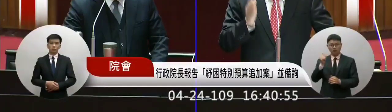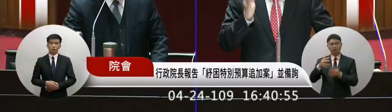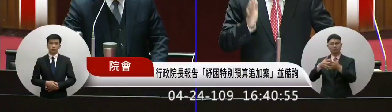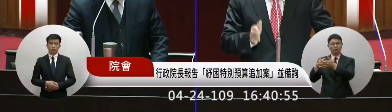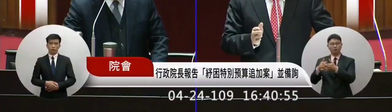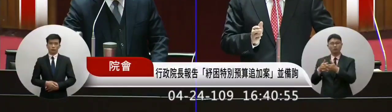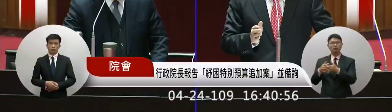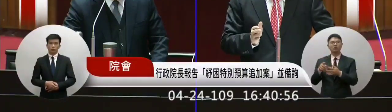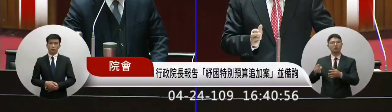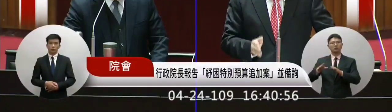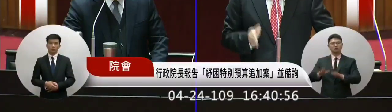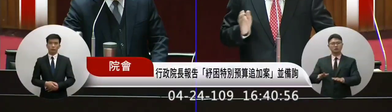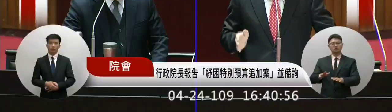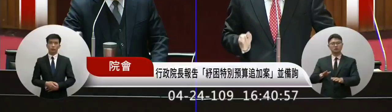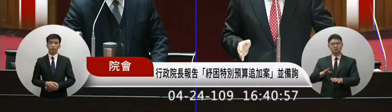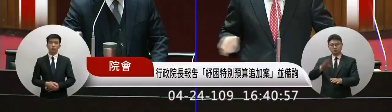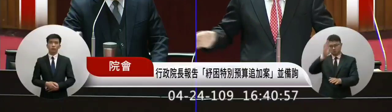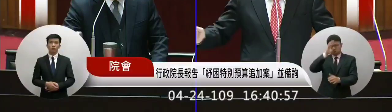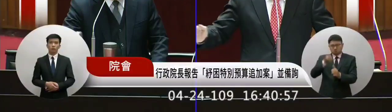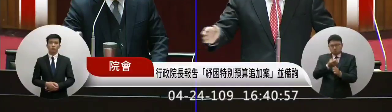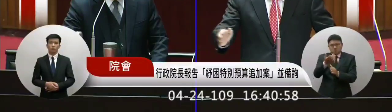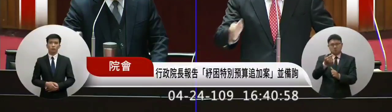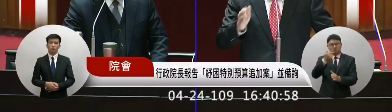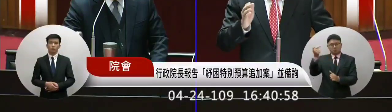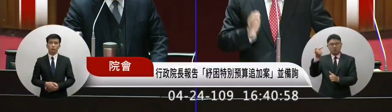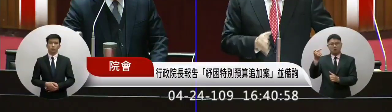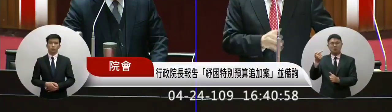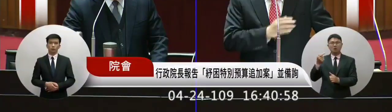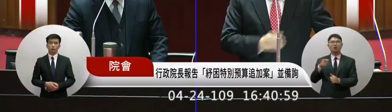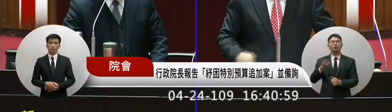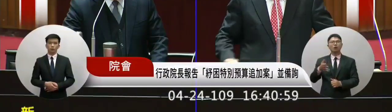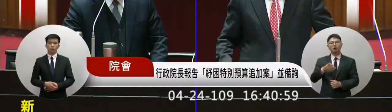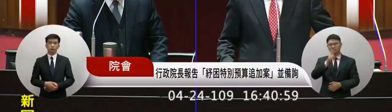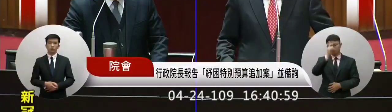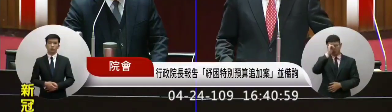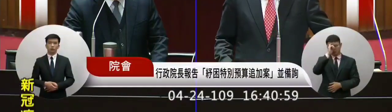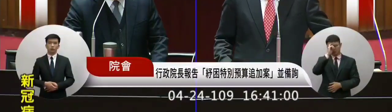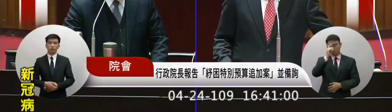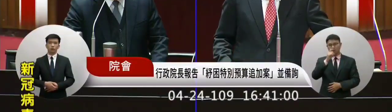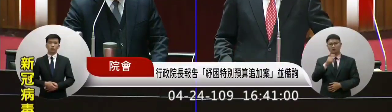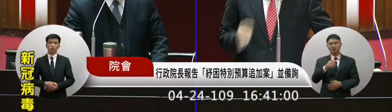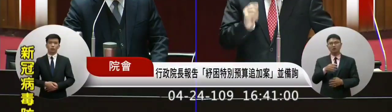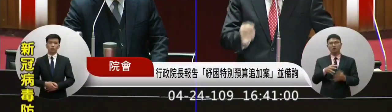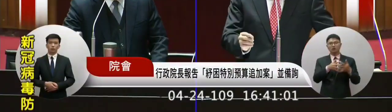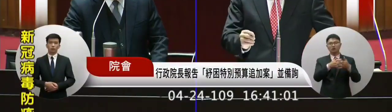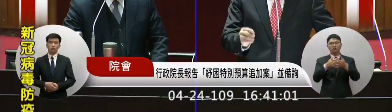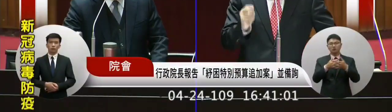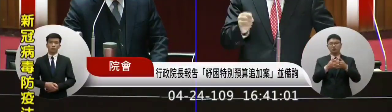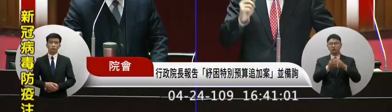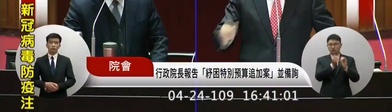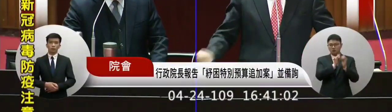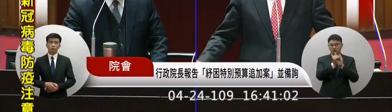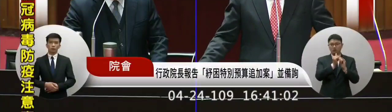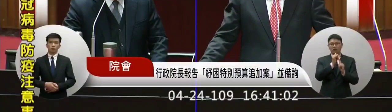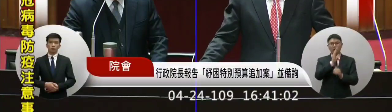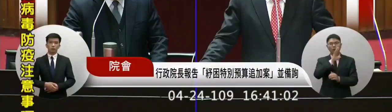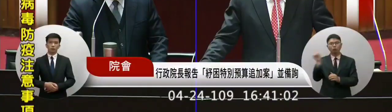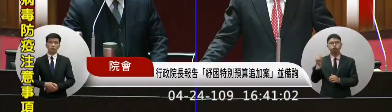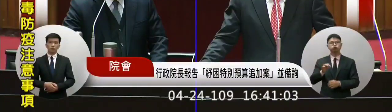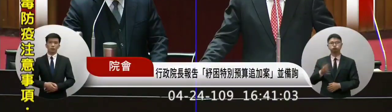世界最严重的疫区，为什么要全世界的美国人回到美国？事实上，院